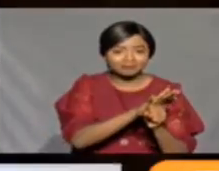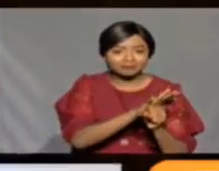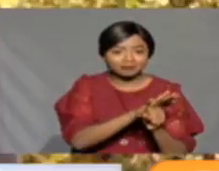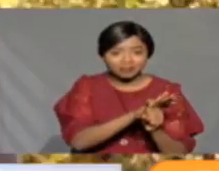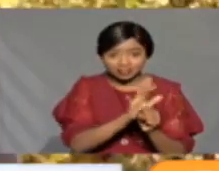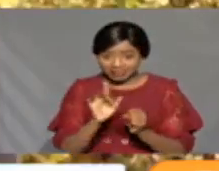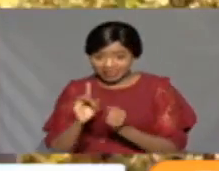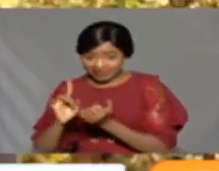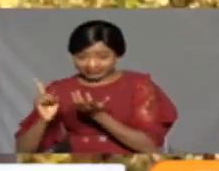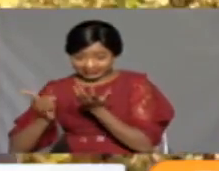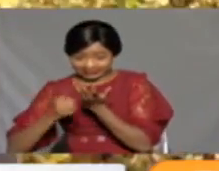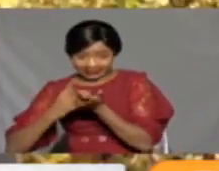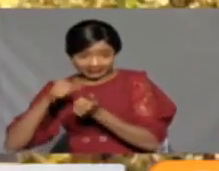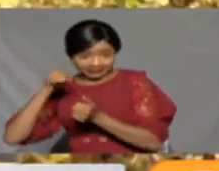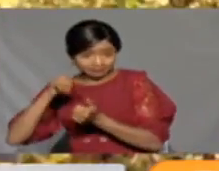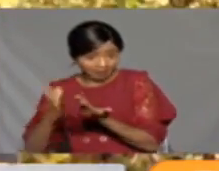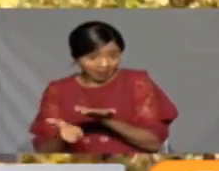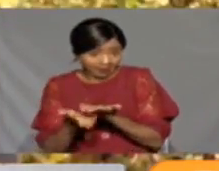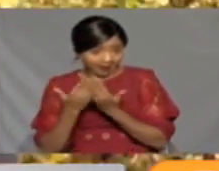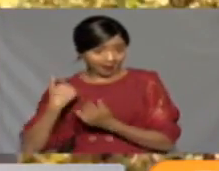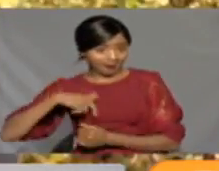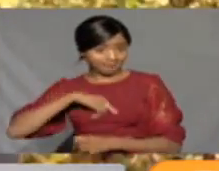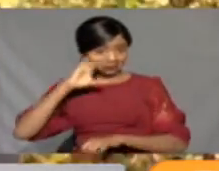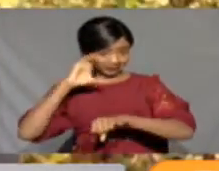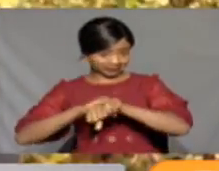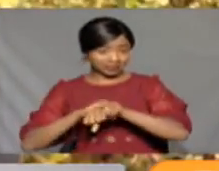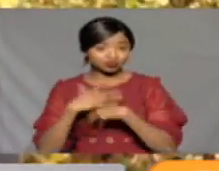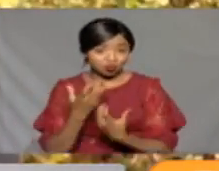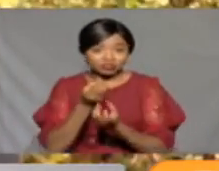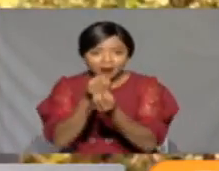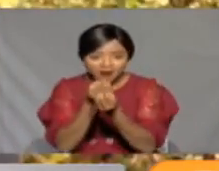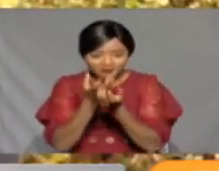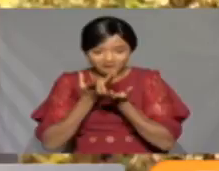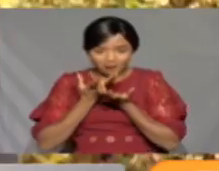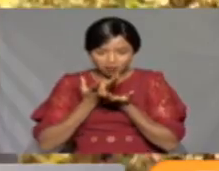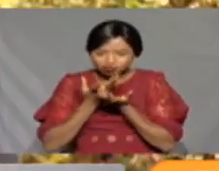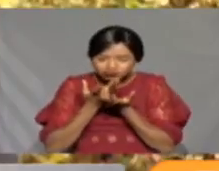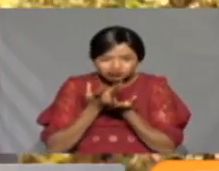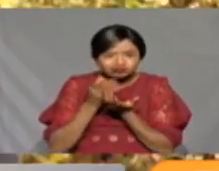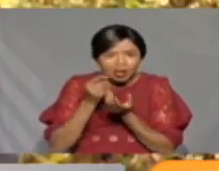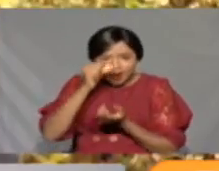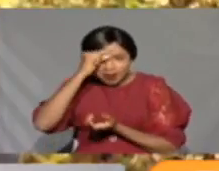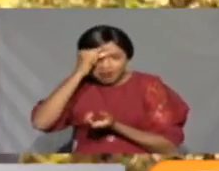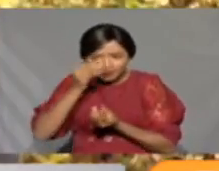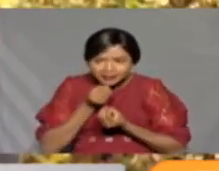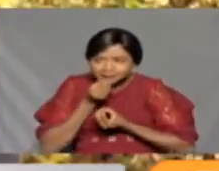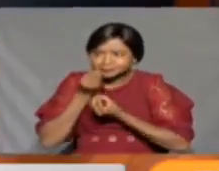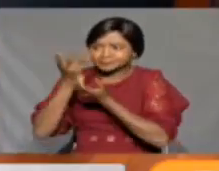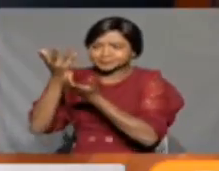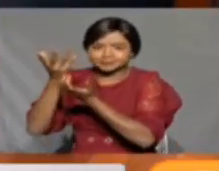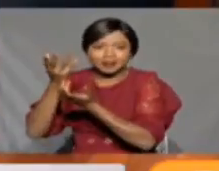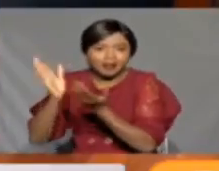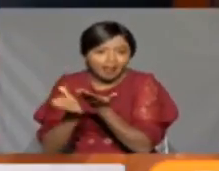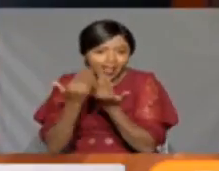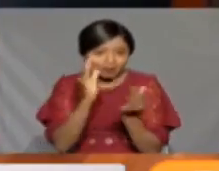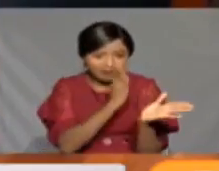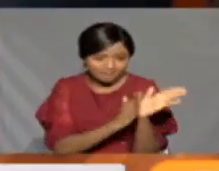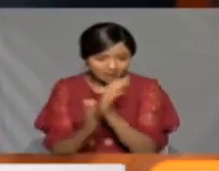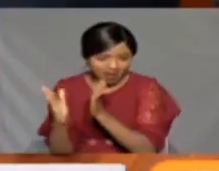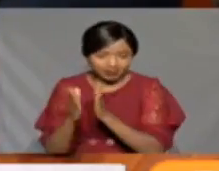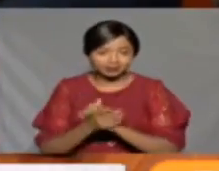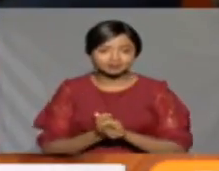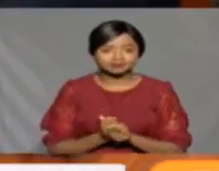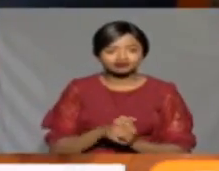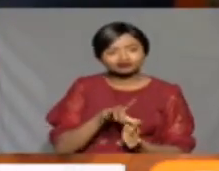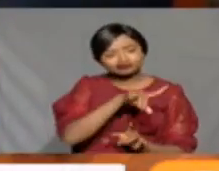Census provides for information that the government would use for planning purposes. Baadhi ya